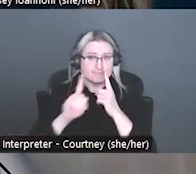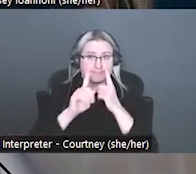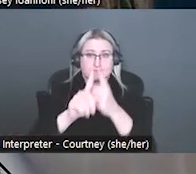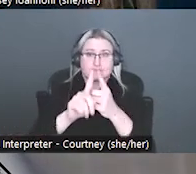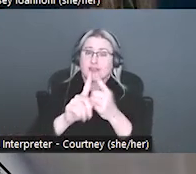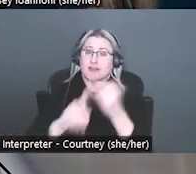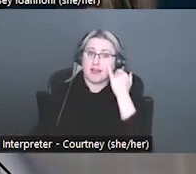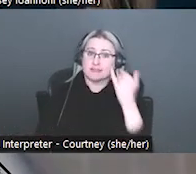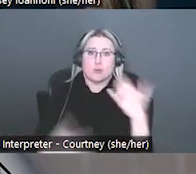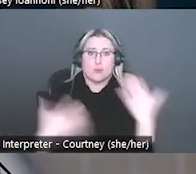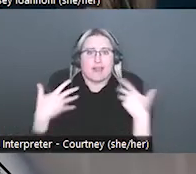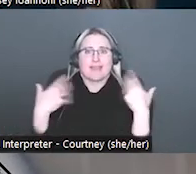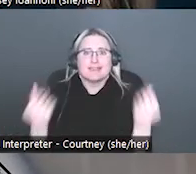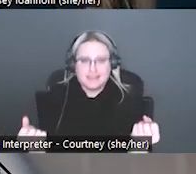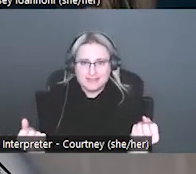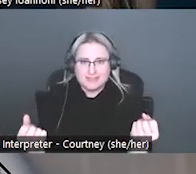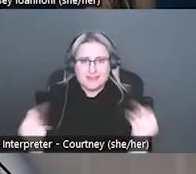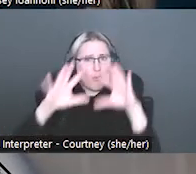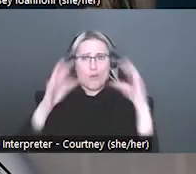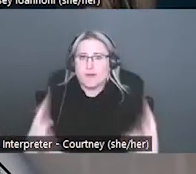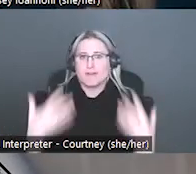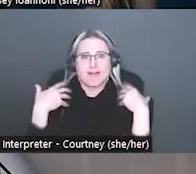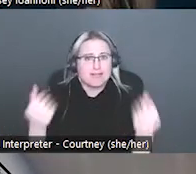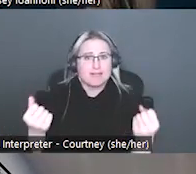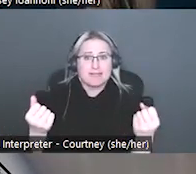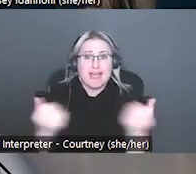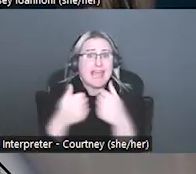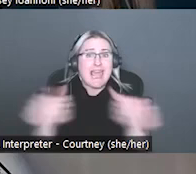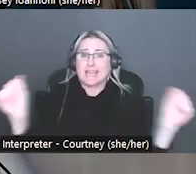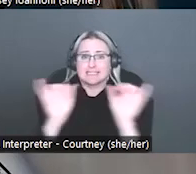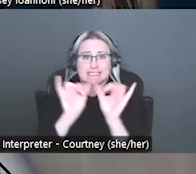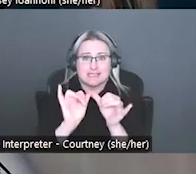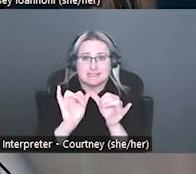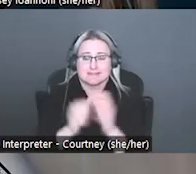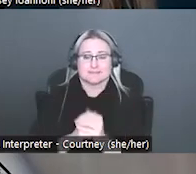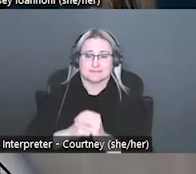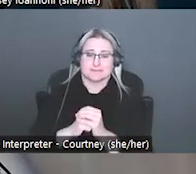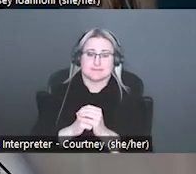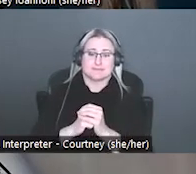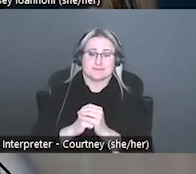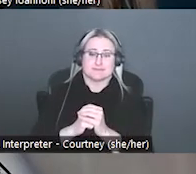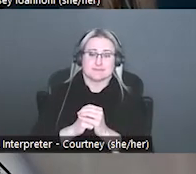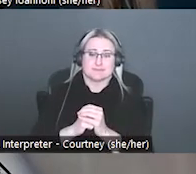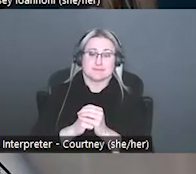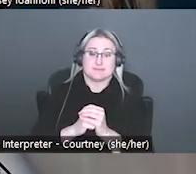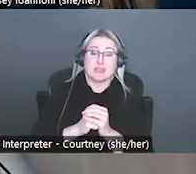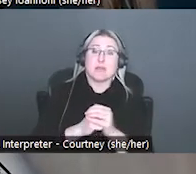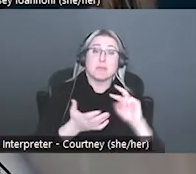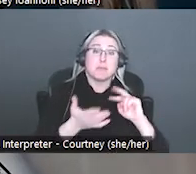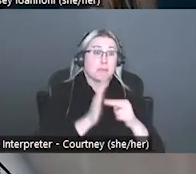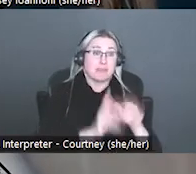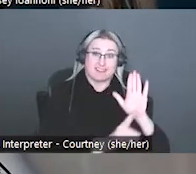mais vise à optimiser la notion de santé. Santé à tous les poids, ça nous permet